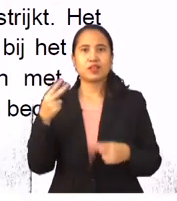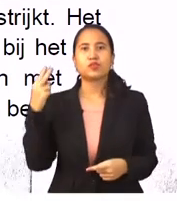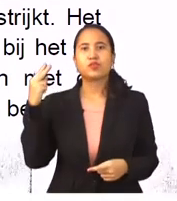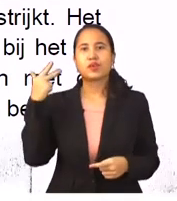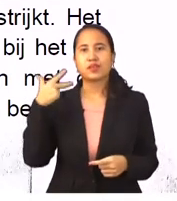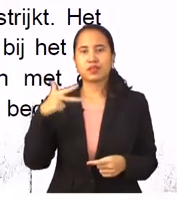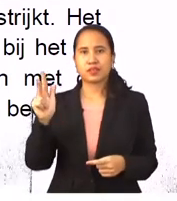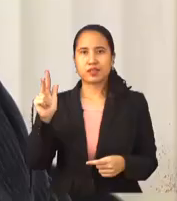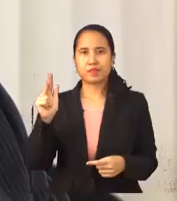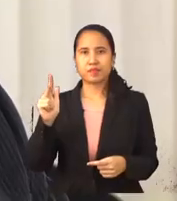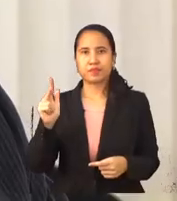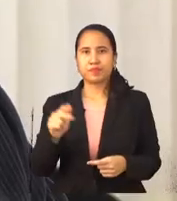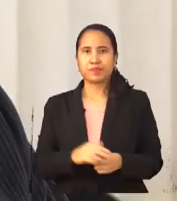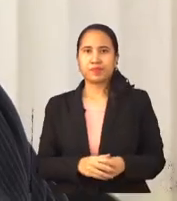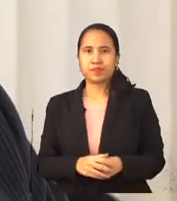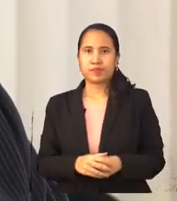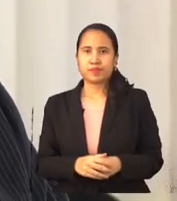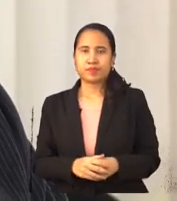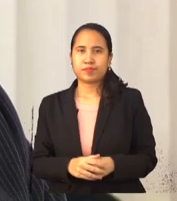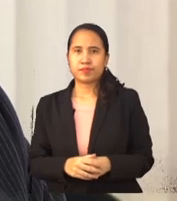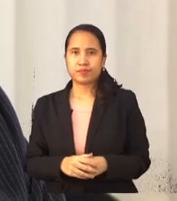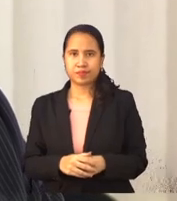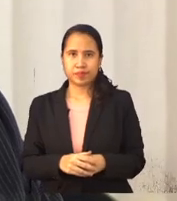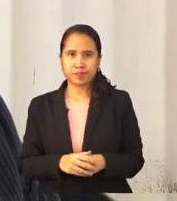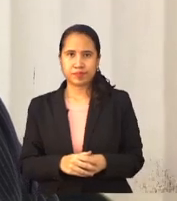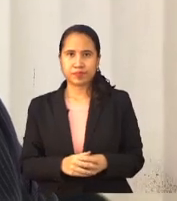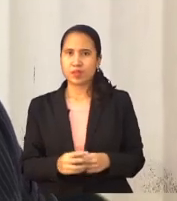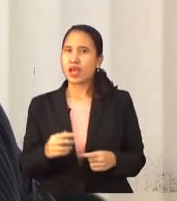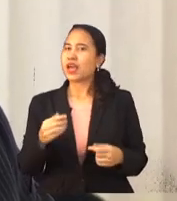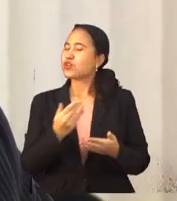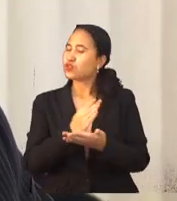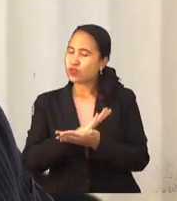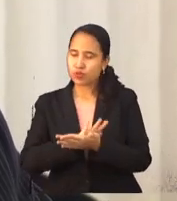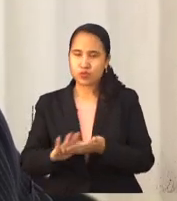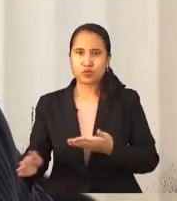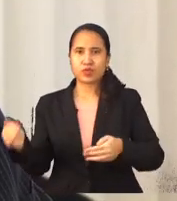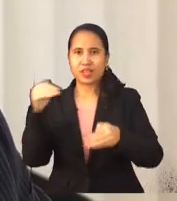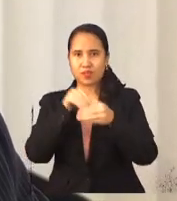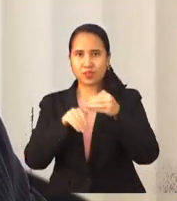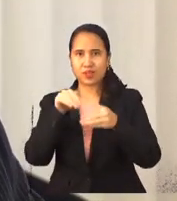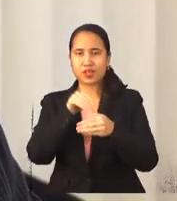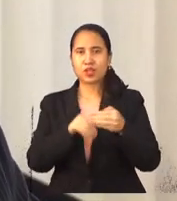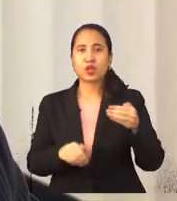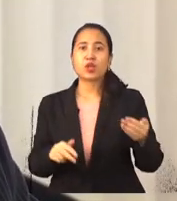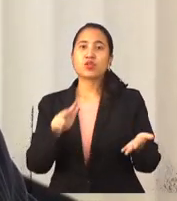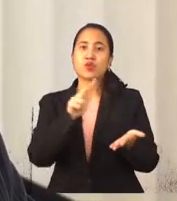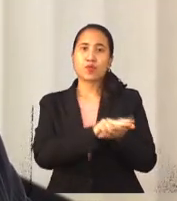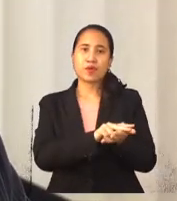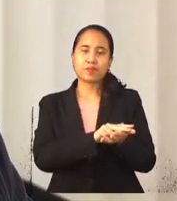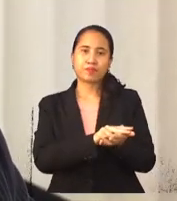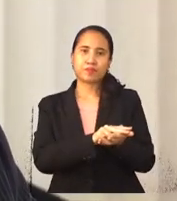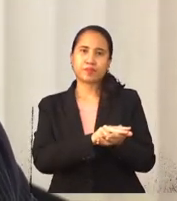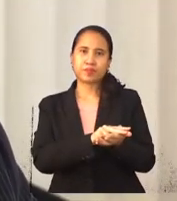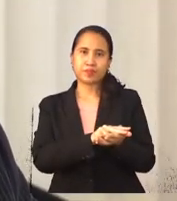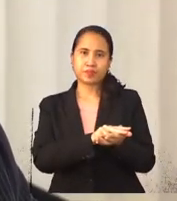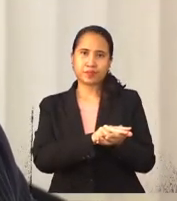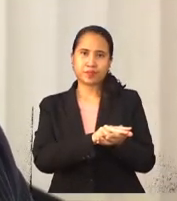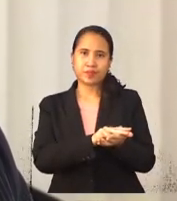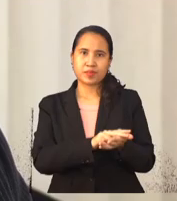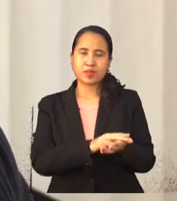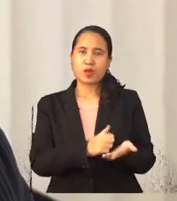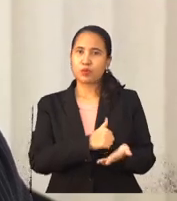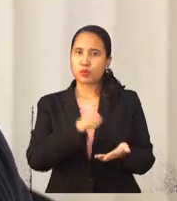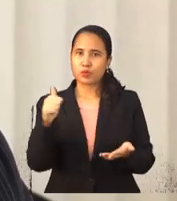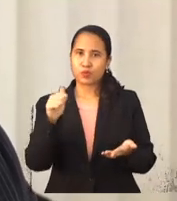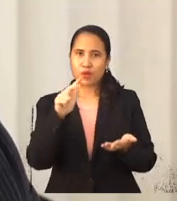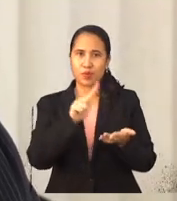waarheids- en verzoeningscommissie nooit invulling is gegeven. Als rechtvaardiging voor de wijzigingen van de Amnestiewet bij